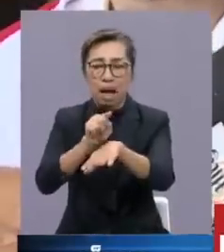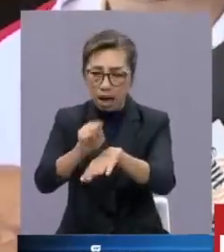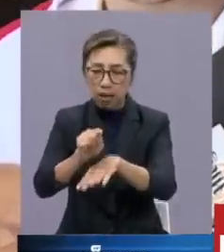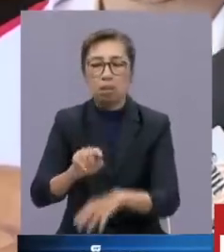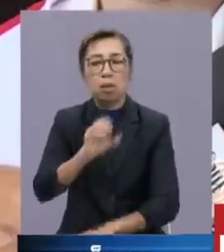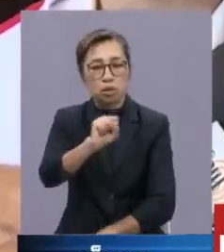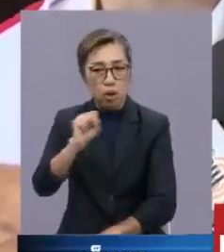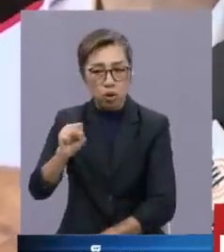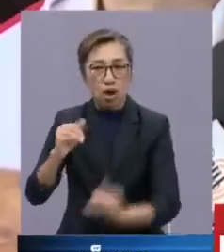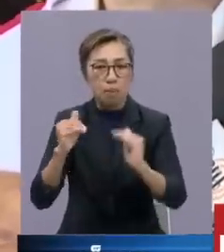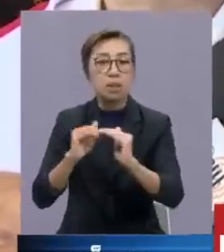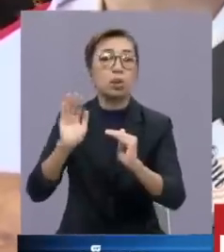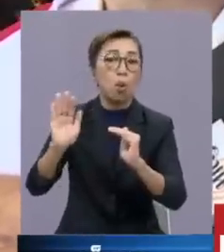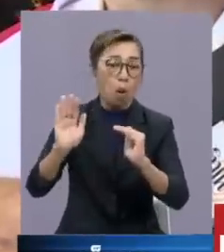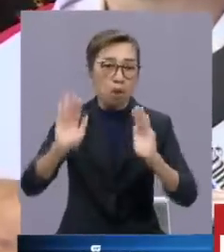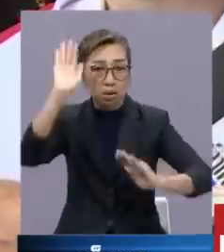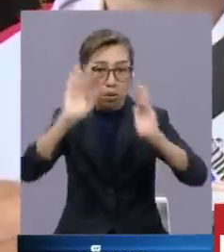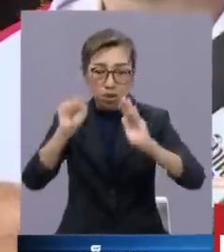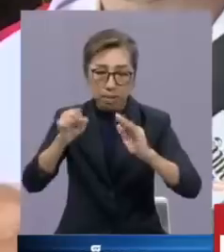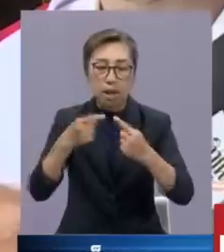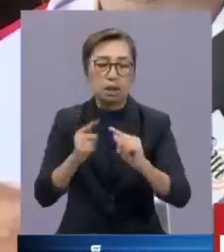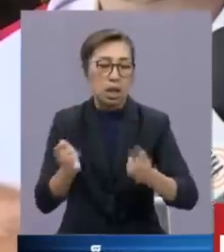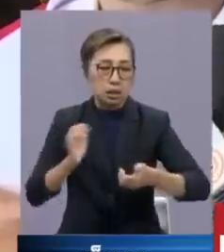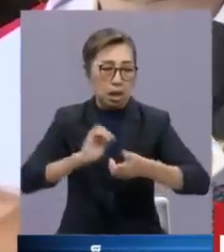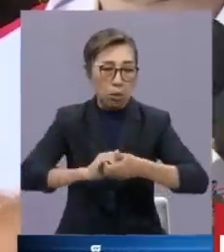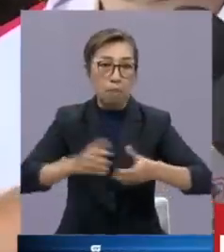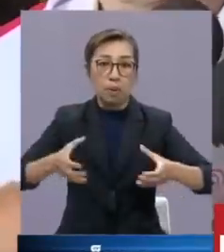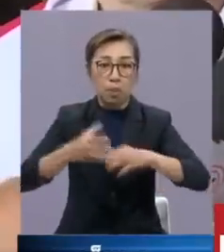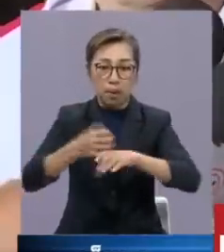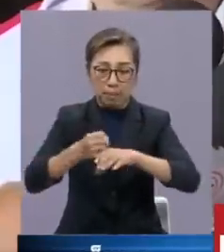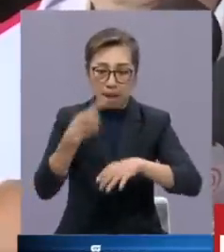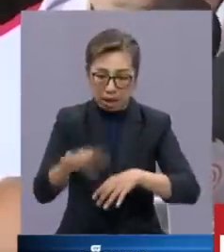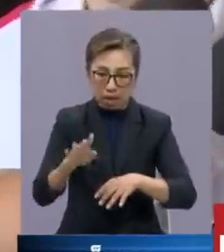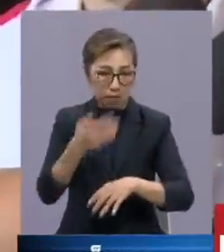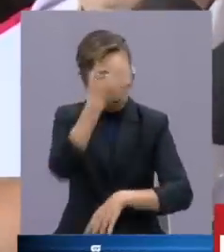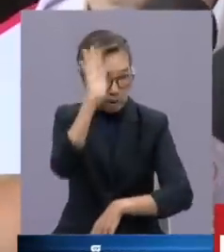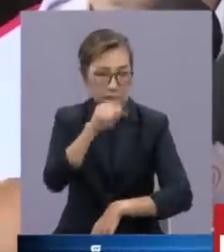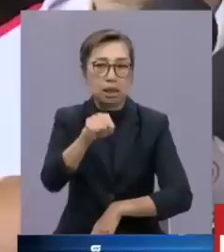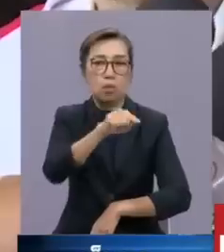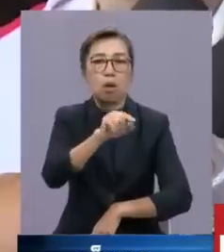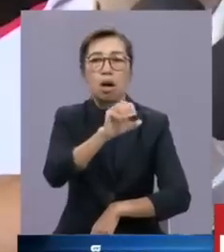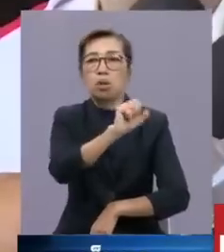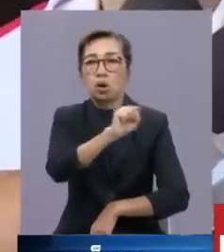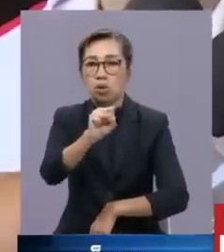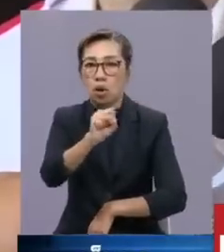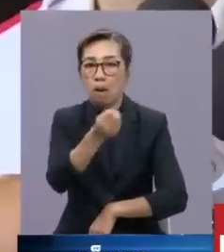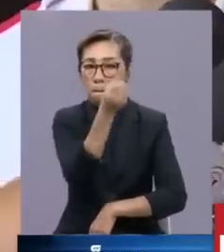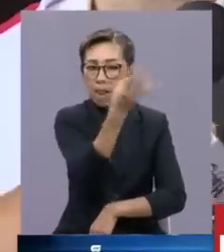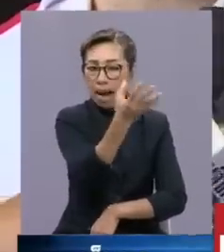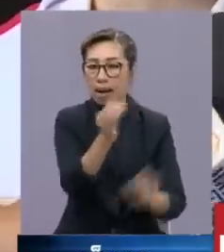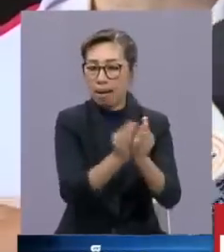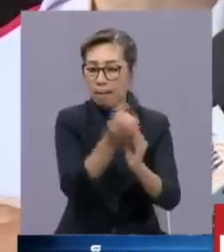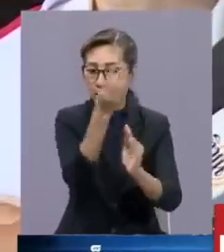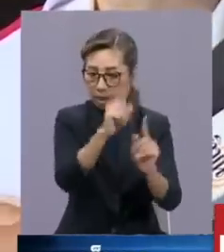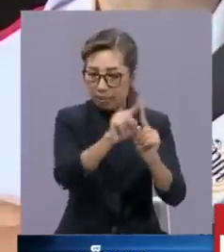กสิทธิ์แต่มาอยู่ร่วมกันเป็นพรรคการเมืองหลักสำคัญที่ทิ้งไม่ได้ก็คือเรื่องของเสียงข้างมากเคารพเสียงข้างน้อยแล้วก็ใช้เป็นแนวท